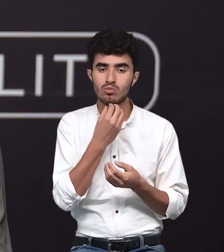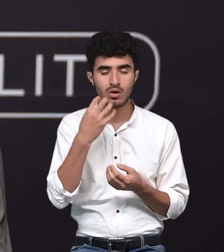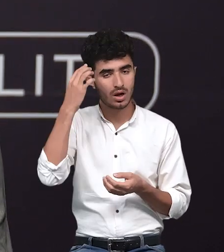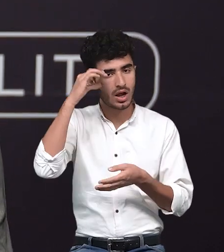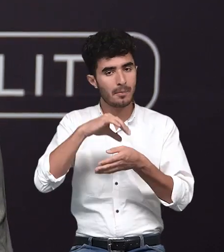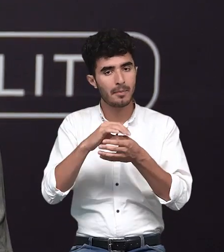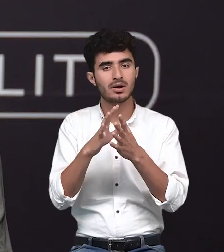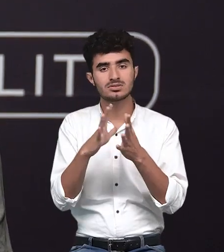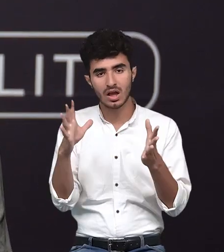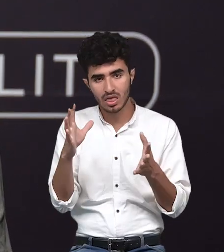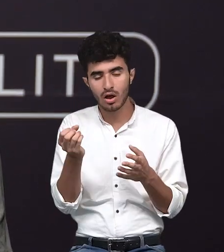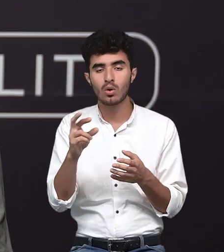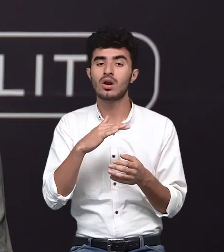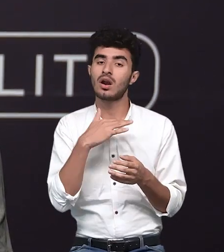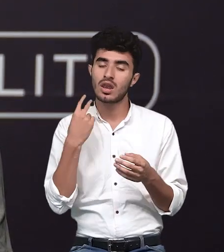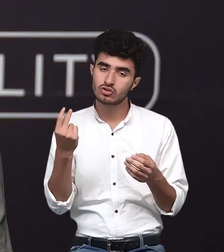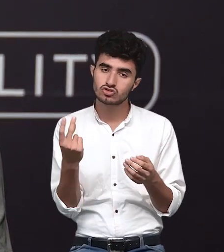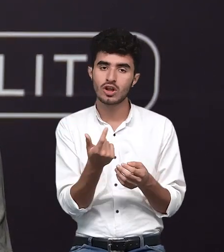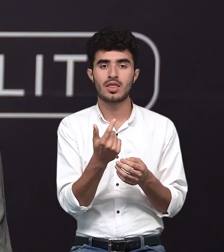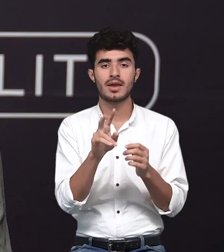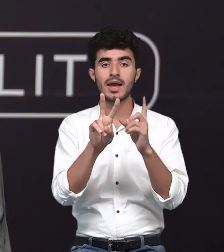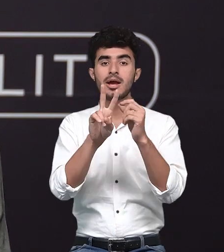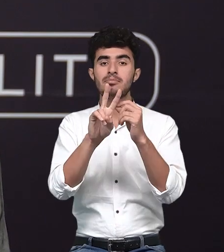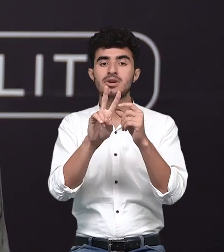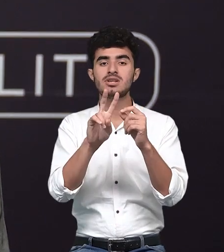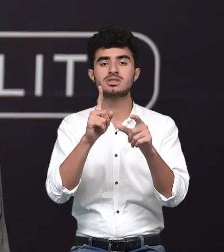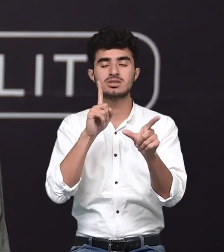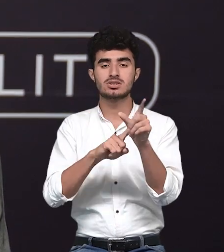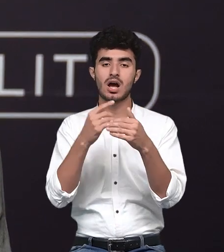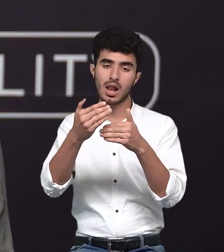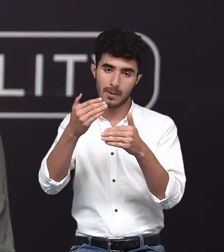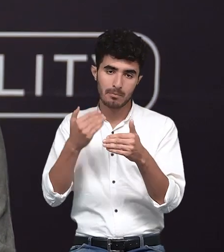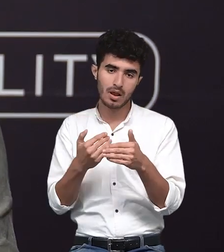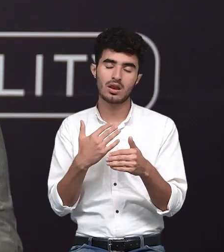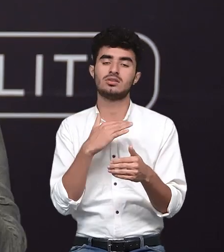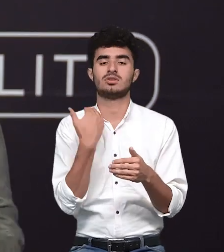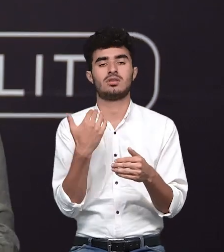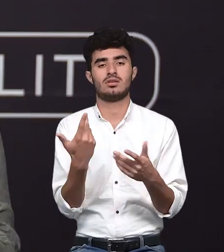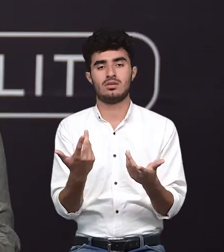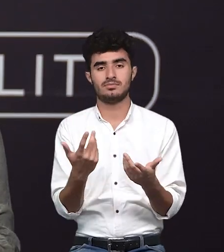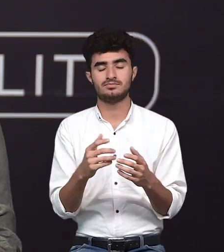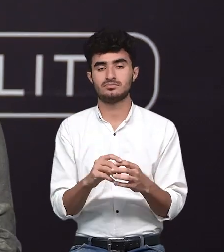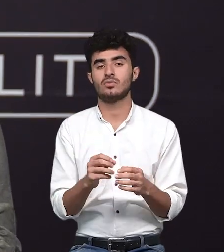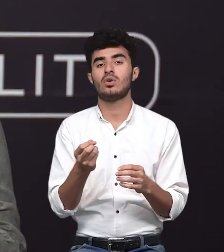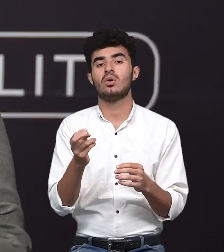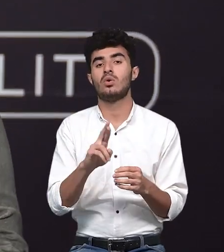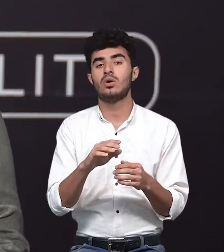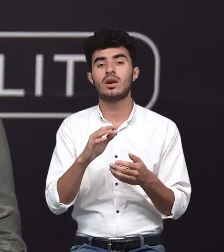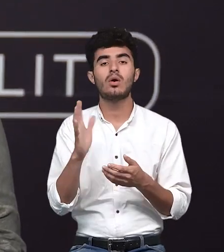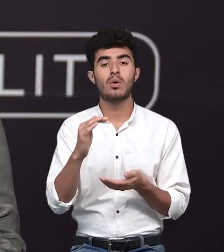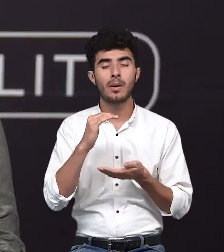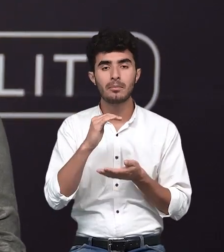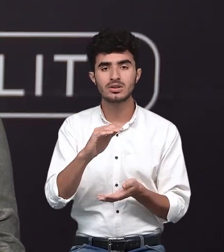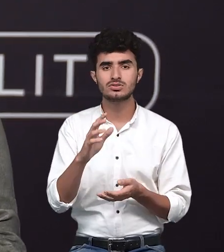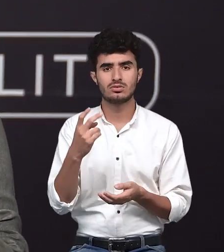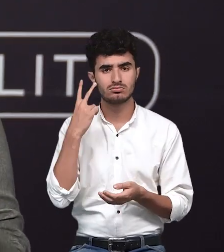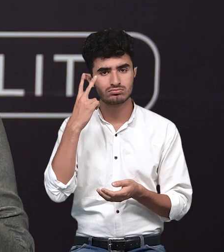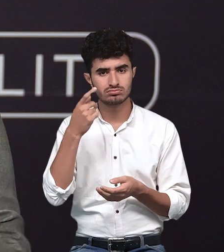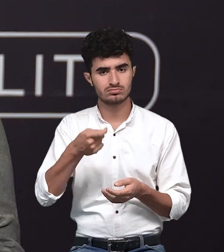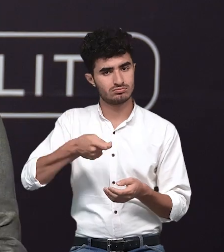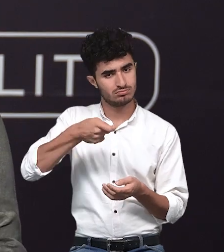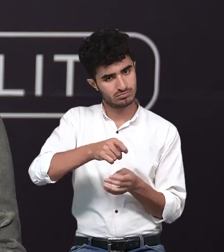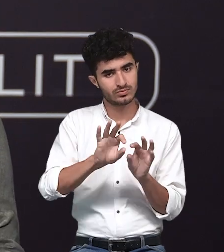एक्सपोज़ होते हैं इस तरह के ट्रॉमा से और वो एक्सप्रेस नहीं कर पाते, हमारे कल्चर में तो बिल्कुल ही नहीं कर पाते,